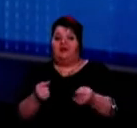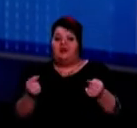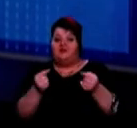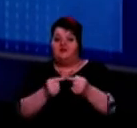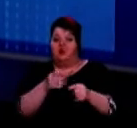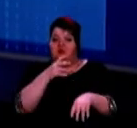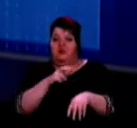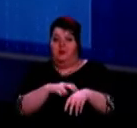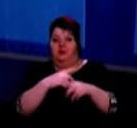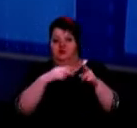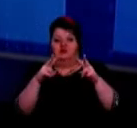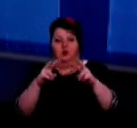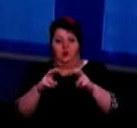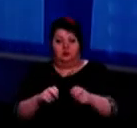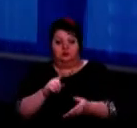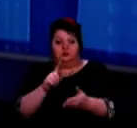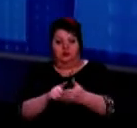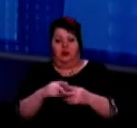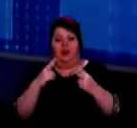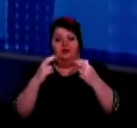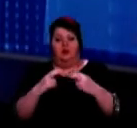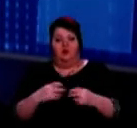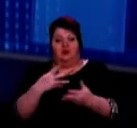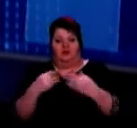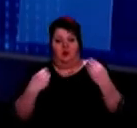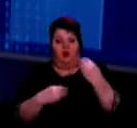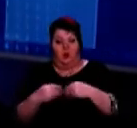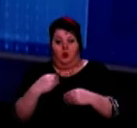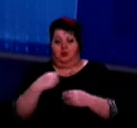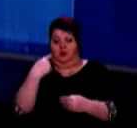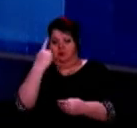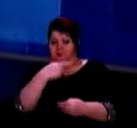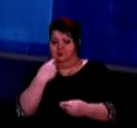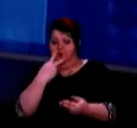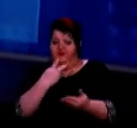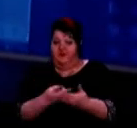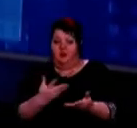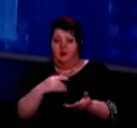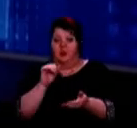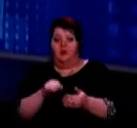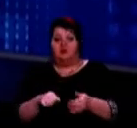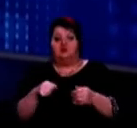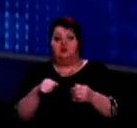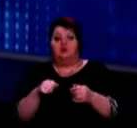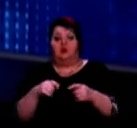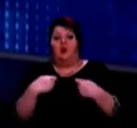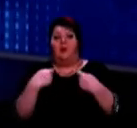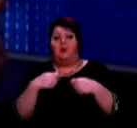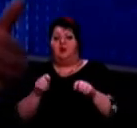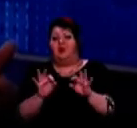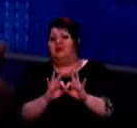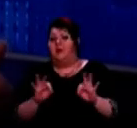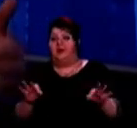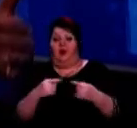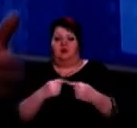і також він повинен слідкувати за своїм одягом, за своїм зовнішнім виглядом. Тому що ми можемо продати прекрасний товар,